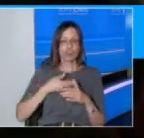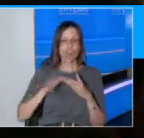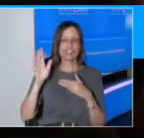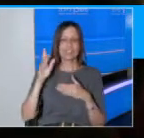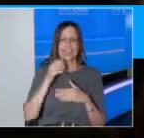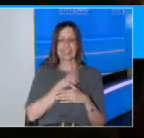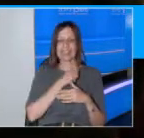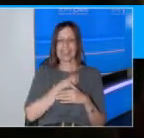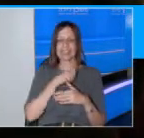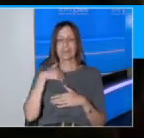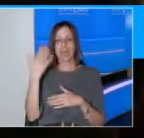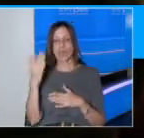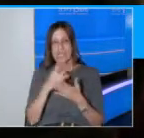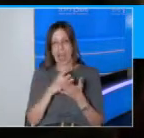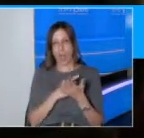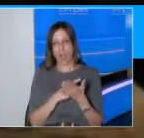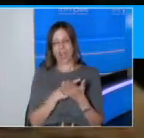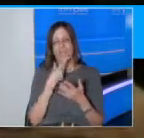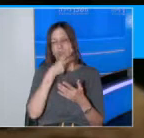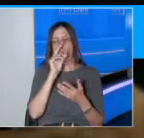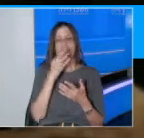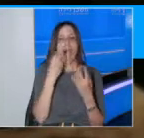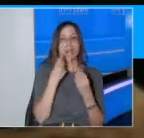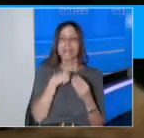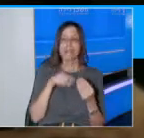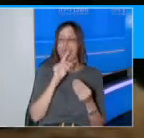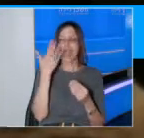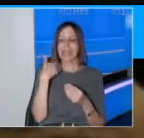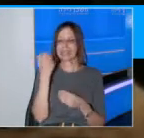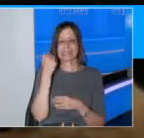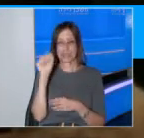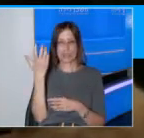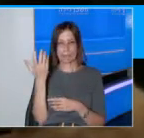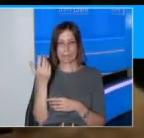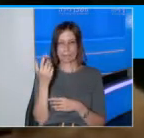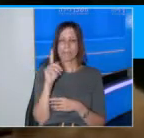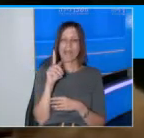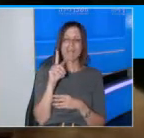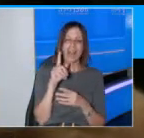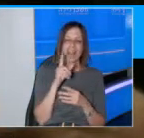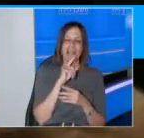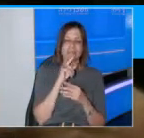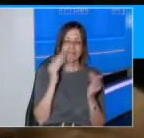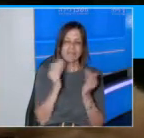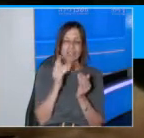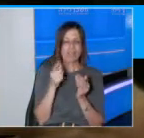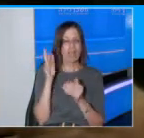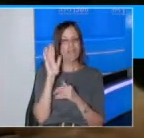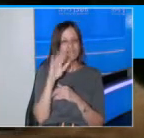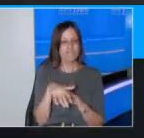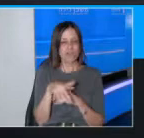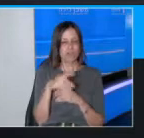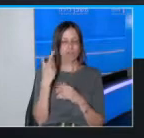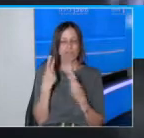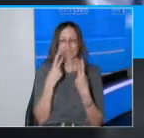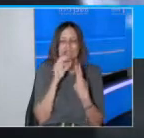מחוץ לחוק, וההורים של רבים מאיתנו לא היו ציונים. אבל הקומץ הזה, שבכל זאת זה בער